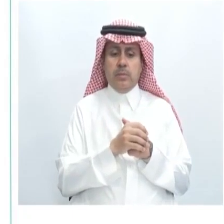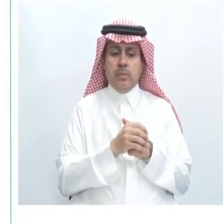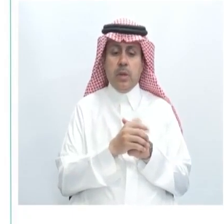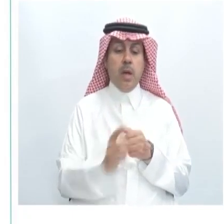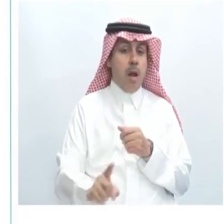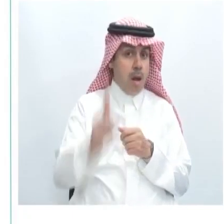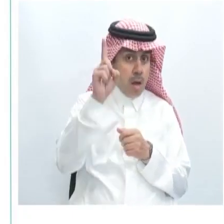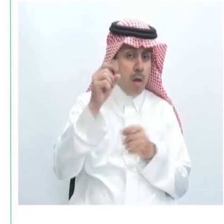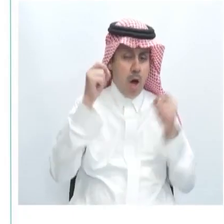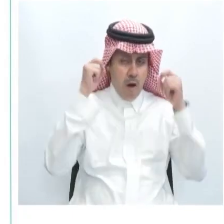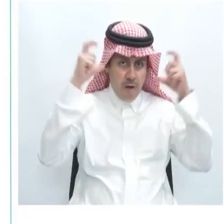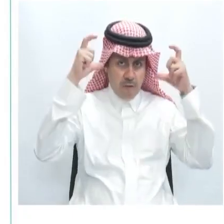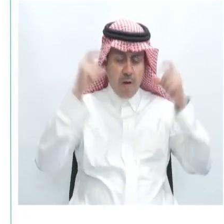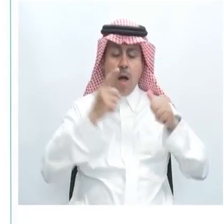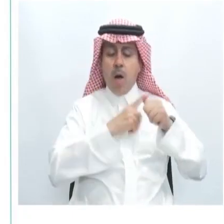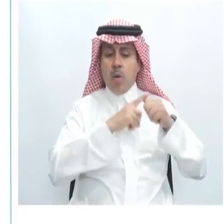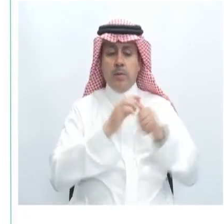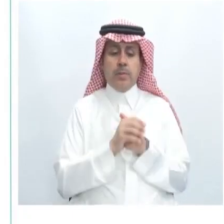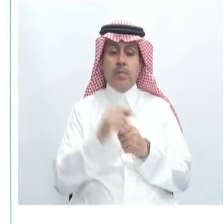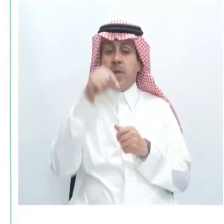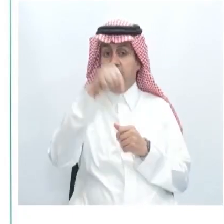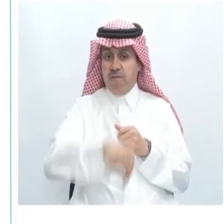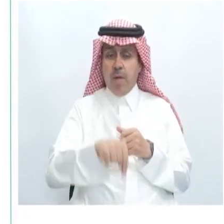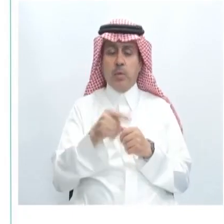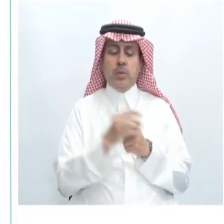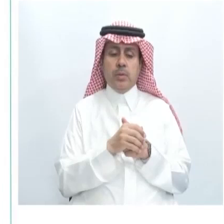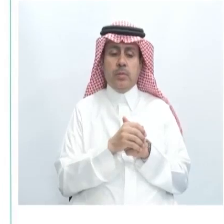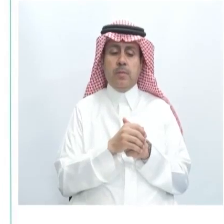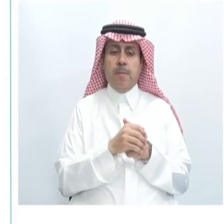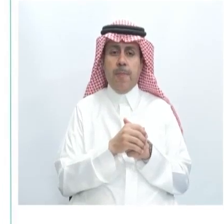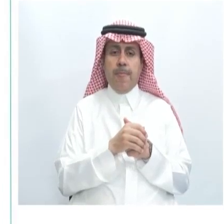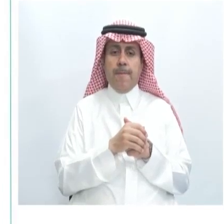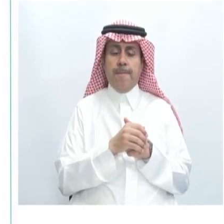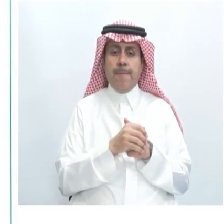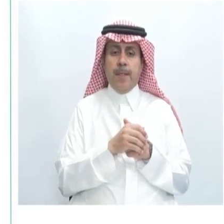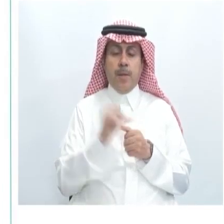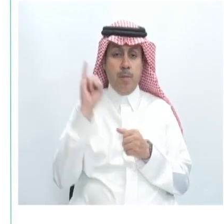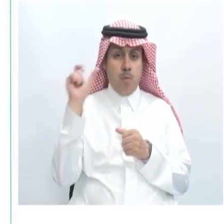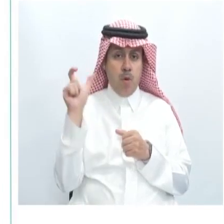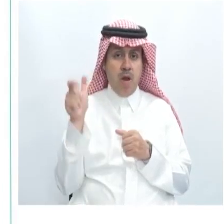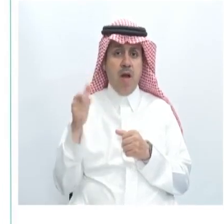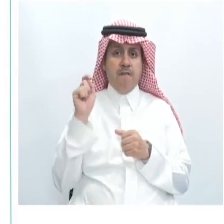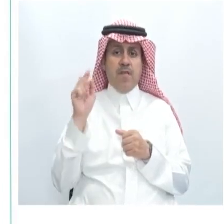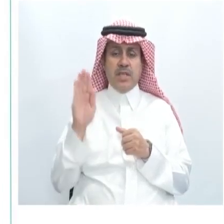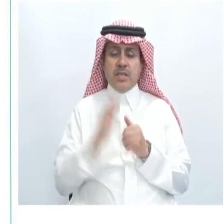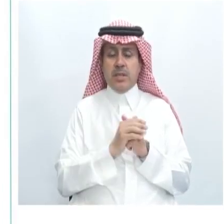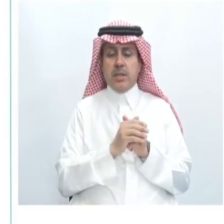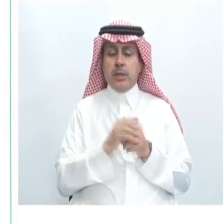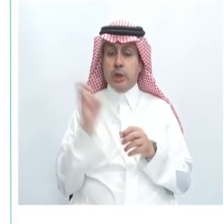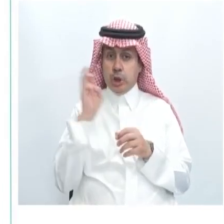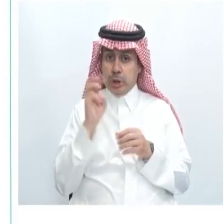الا اذا عرفوا اولا بوجودها الان مع التنافس الكبير والشركات المتقاربه